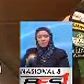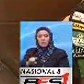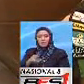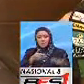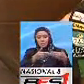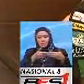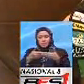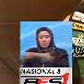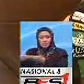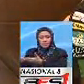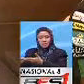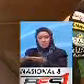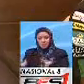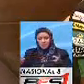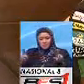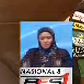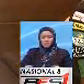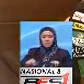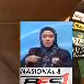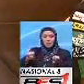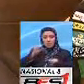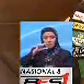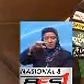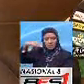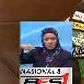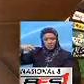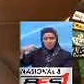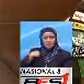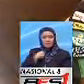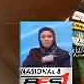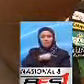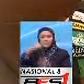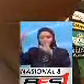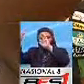penyambungan kontrak MotoGP. Kita harap yang kita